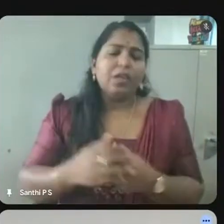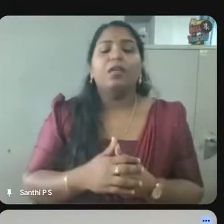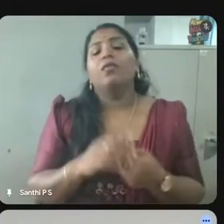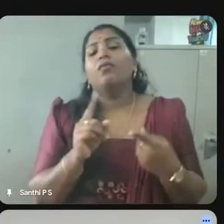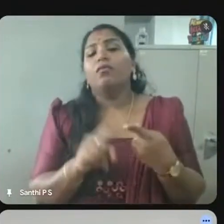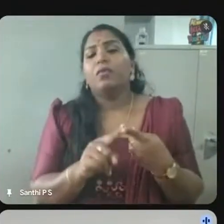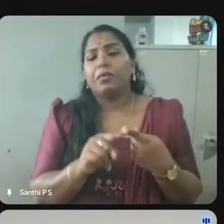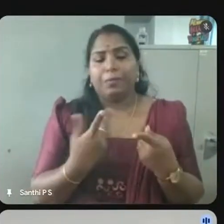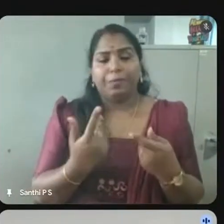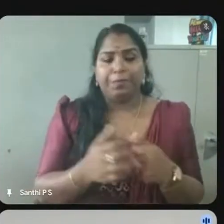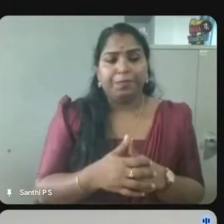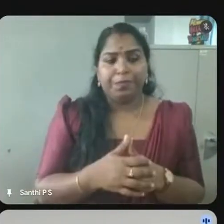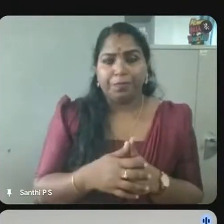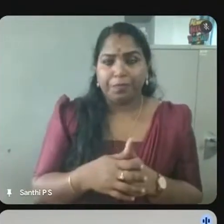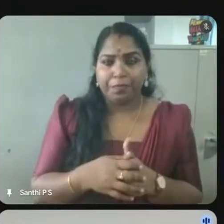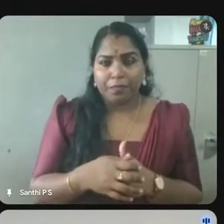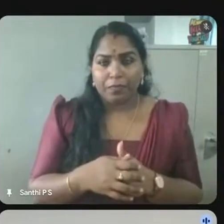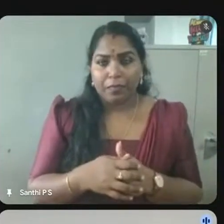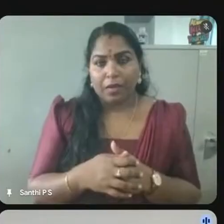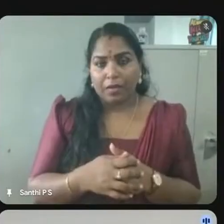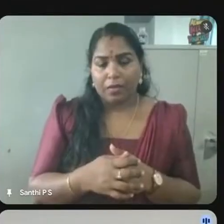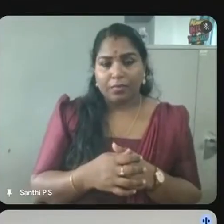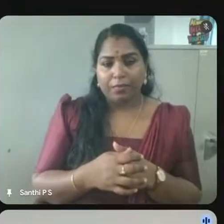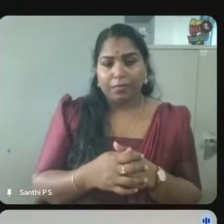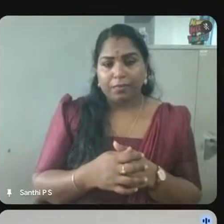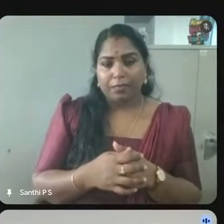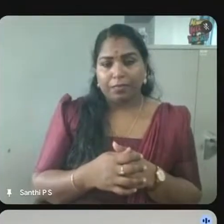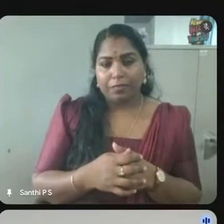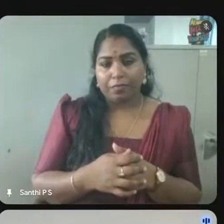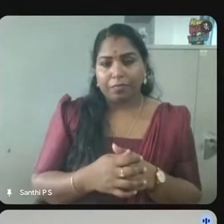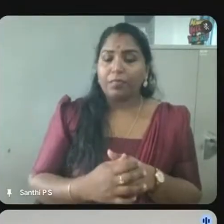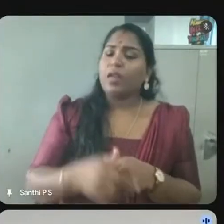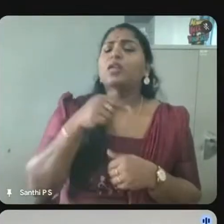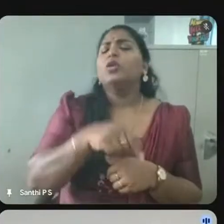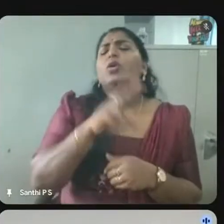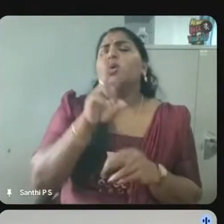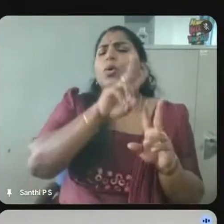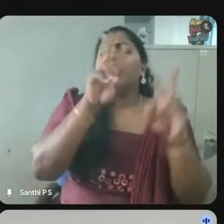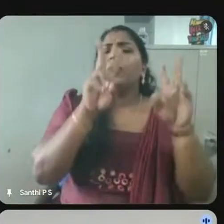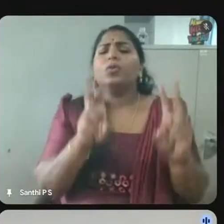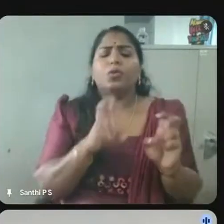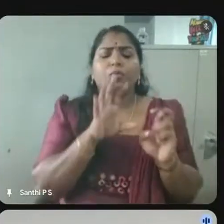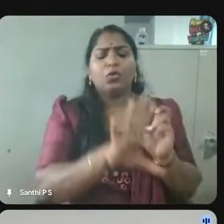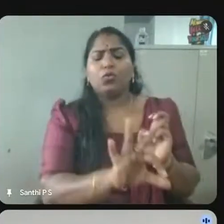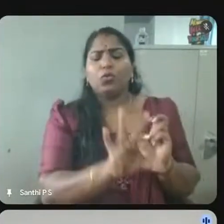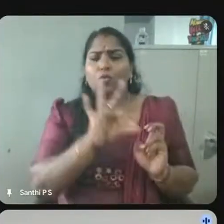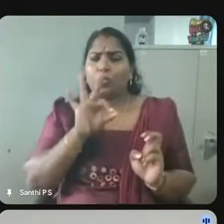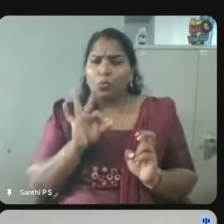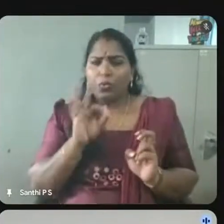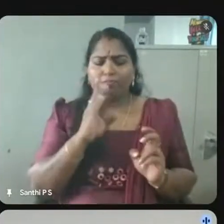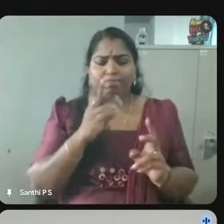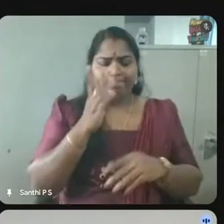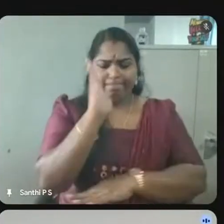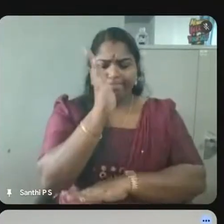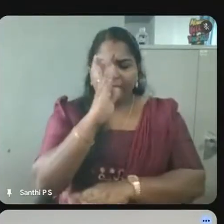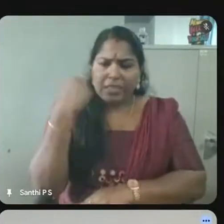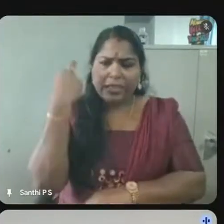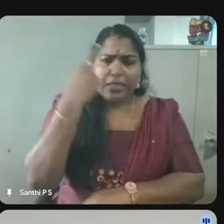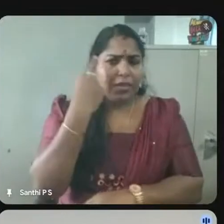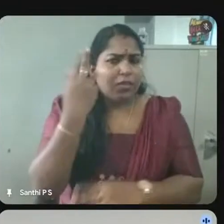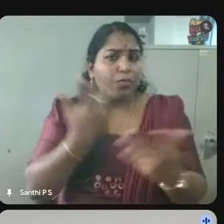പറയാനുള്ളത്, നമുക്ക് ഈ കാഴ്ചക്കുറവുള്ള എന്തിനാണ് നമ്മൾ ഈ ടോപ്പിക്ക് സംസാരിക്കുന്നത് എന്നുള്ളതിനെ പറ്റി ഒന്നുകൂടെ നമുക്ക് തെളിഞ്ഞ്